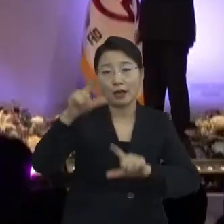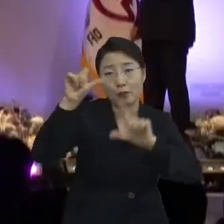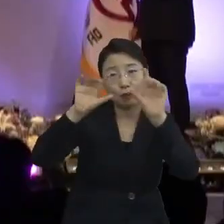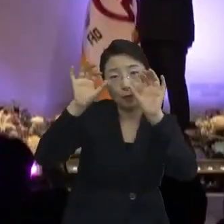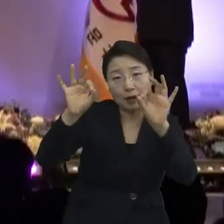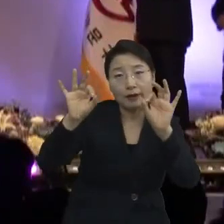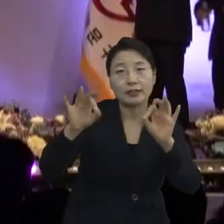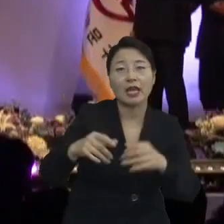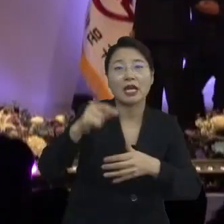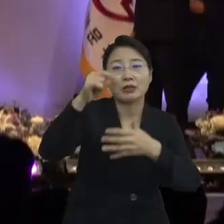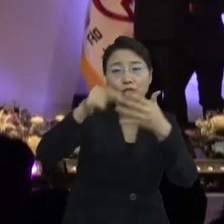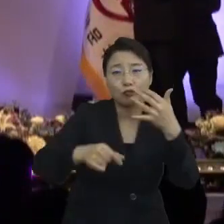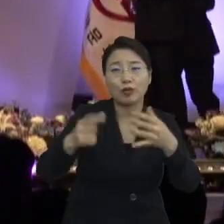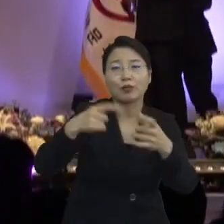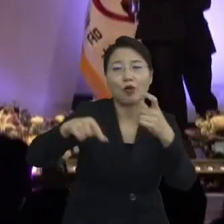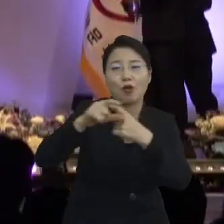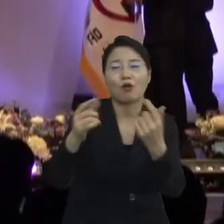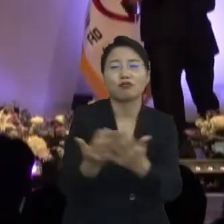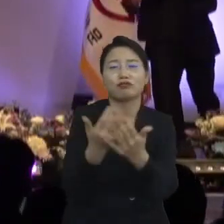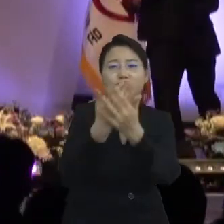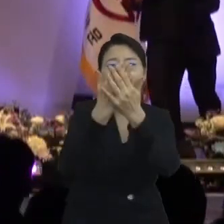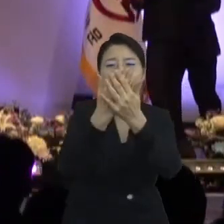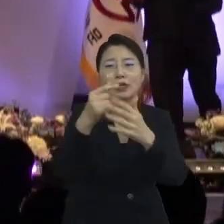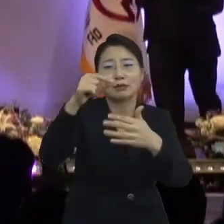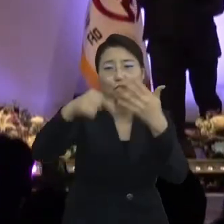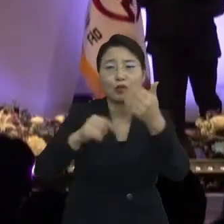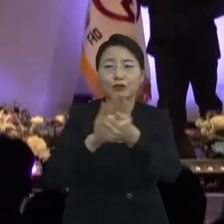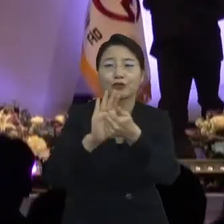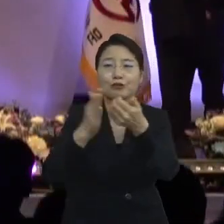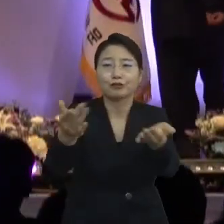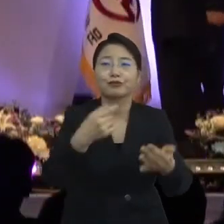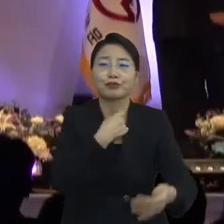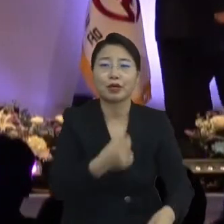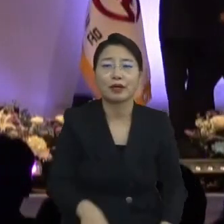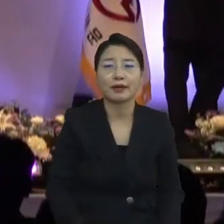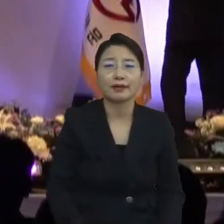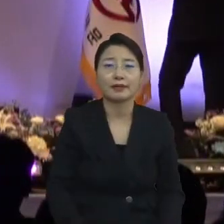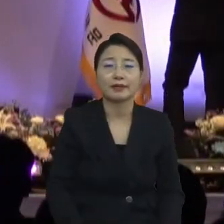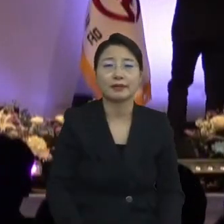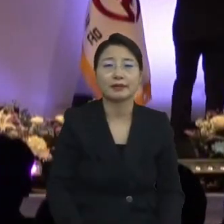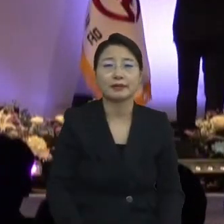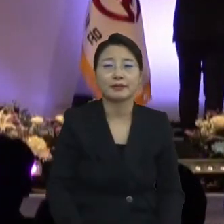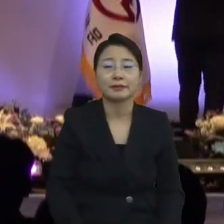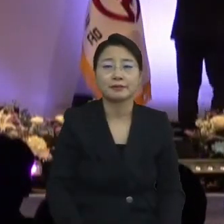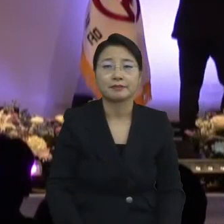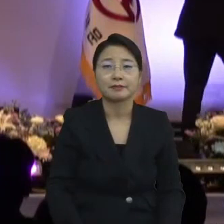반드시 프로그램을 더 확대하고 지원을 더 늘려갈 생각입니다.